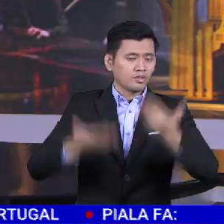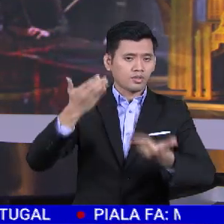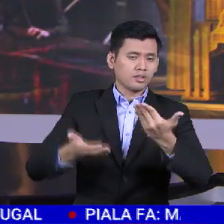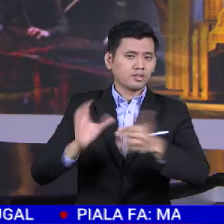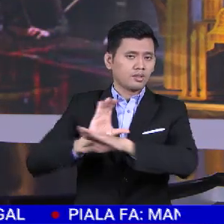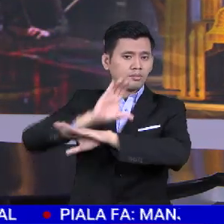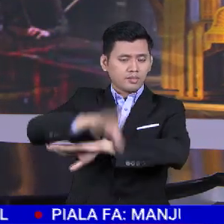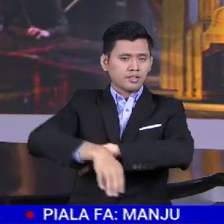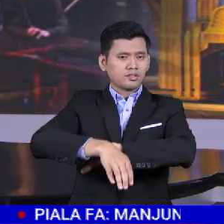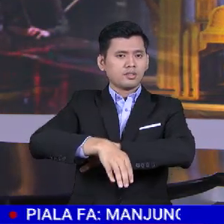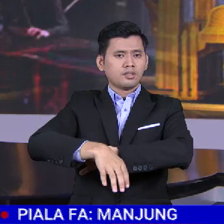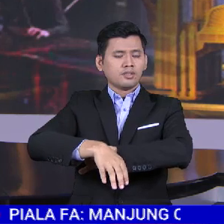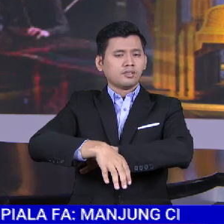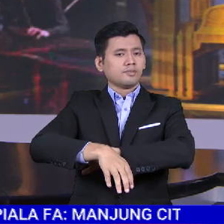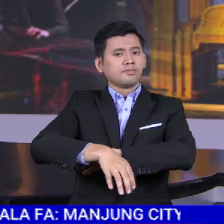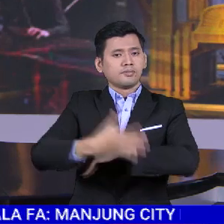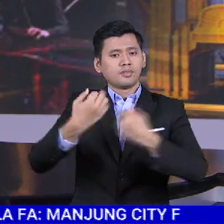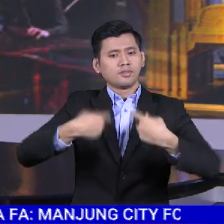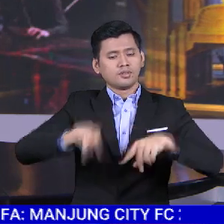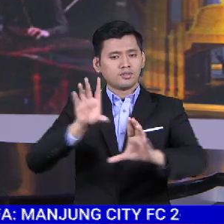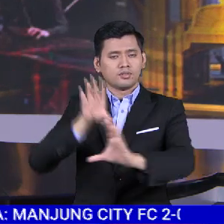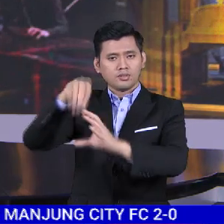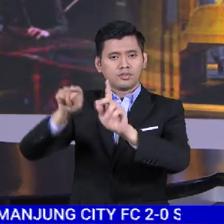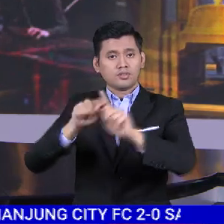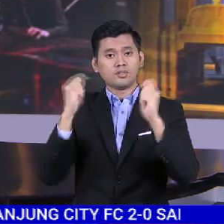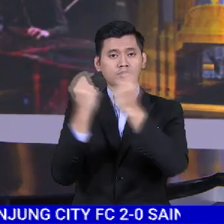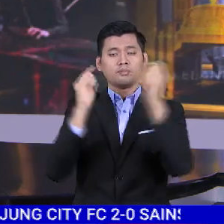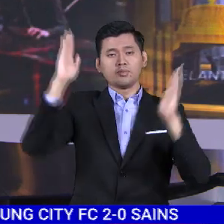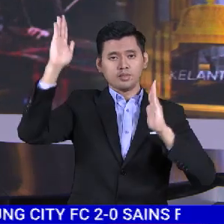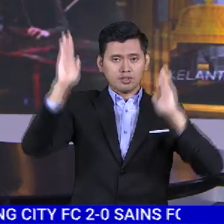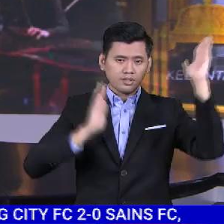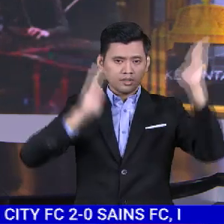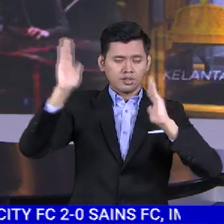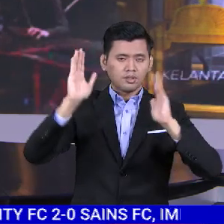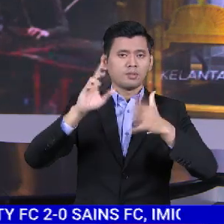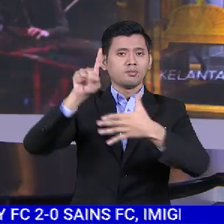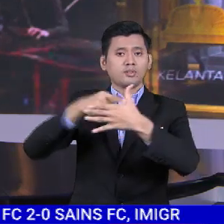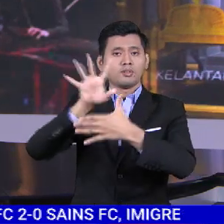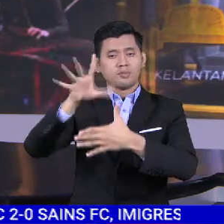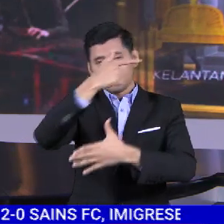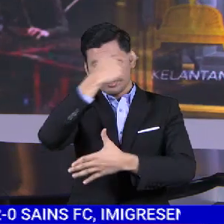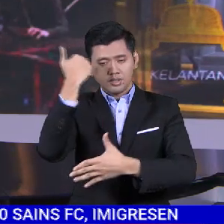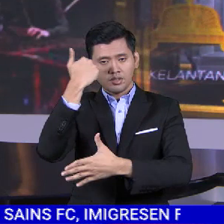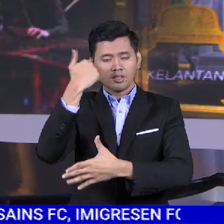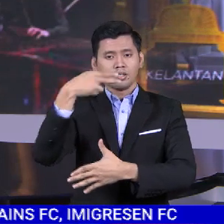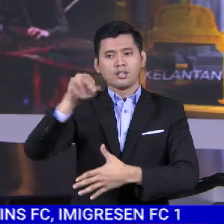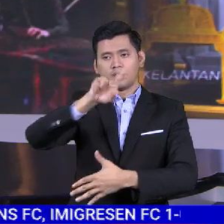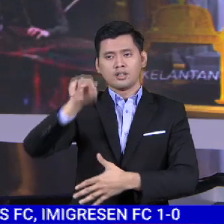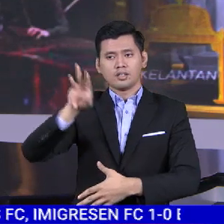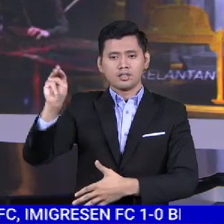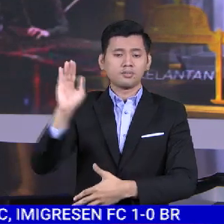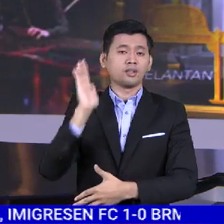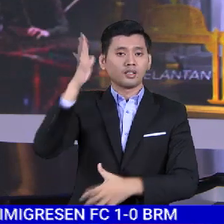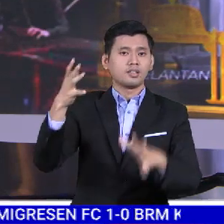terpaksa melepaskan peluang menyertai kontinjen Malaysia ke Temasya Dui Tahunan itu Mei depan. Ini kerana menurut Hazim dia bakal